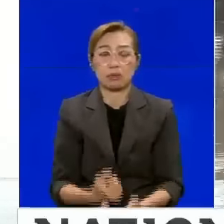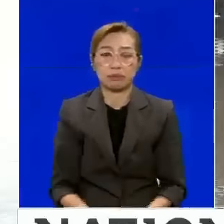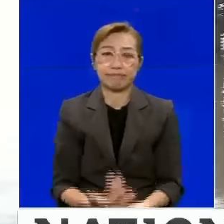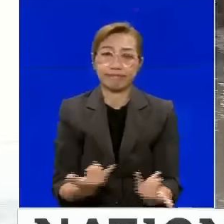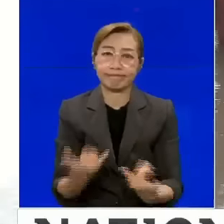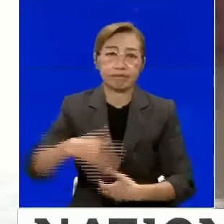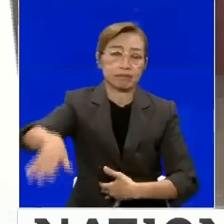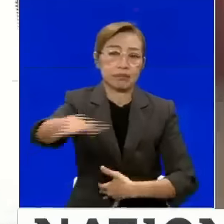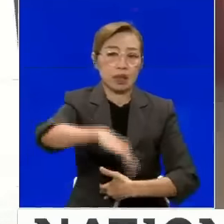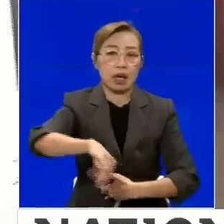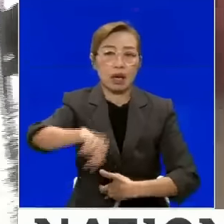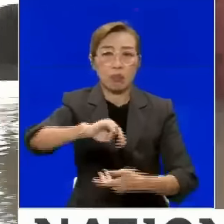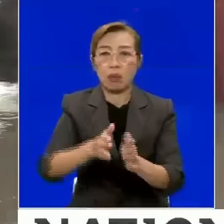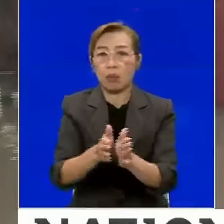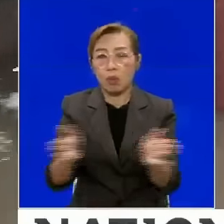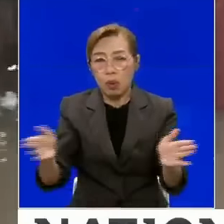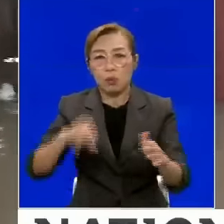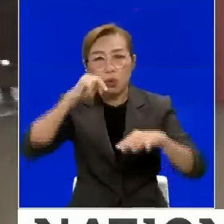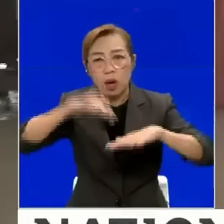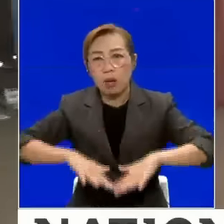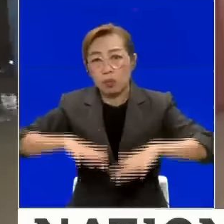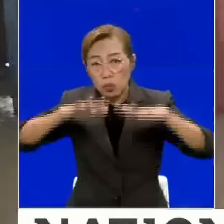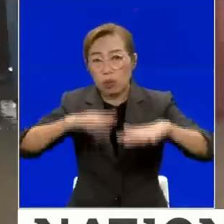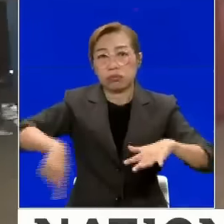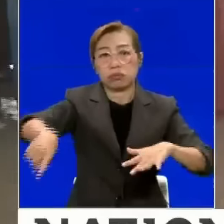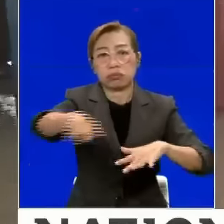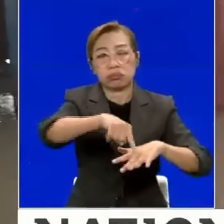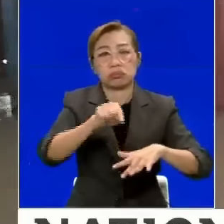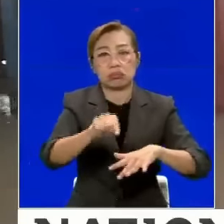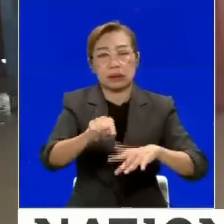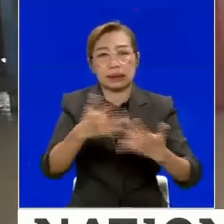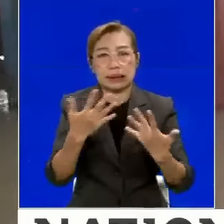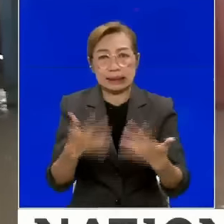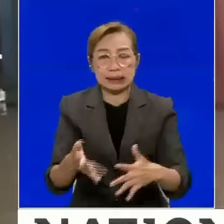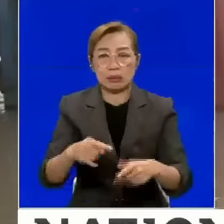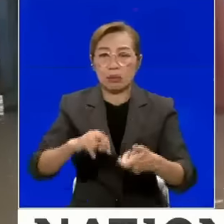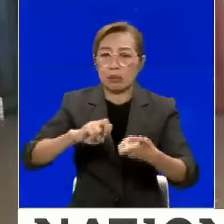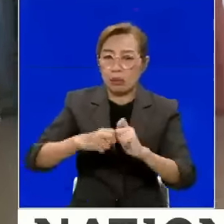นี่คือภาพรวมความเสียหายที่เกิดขึ้นหลังจากที่จะต้องเผชิญกับอุทกภัยครับ